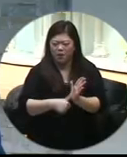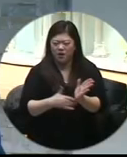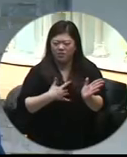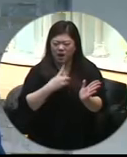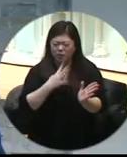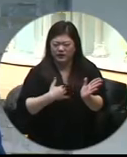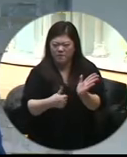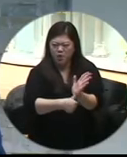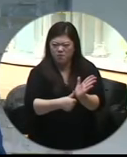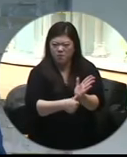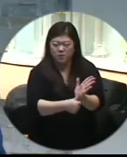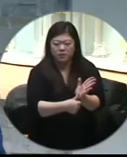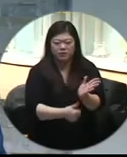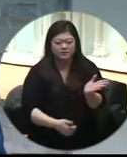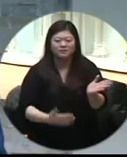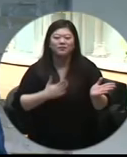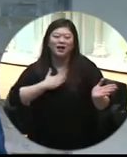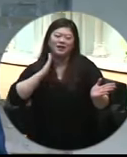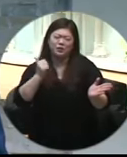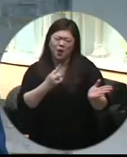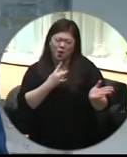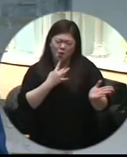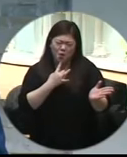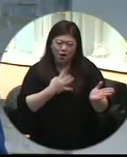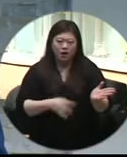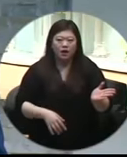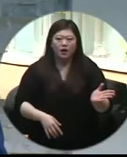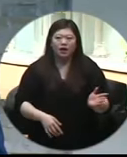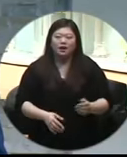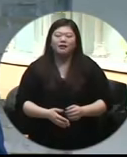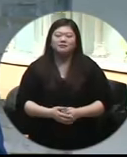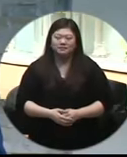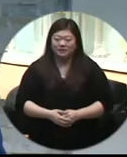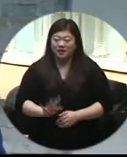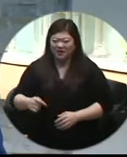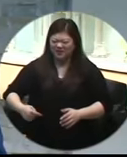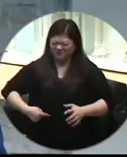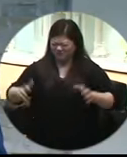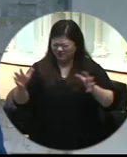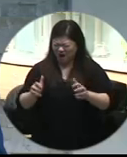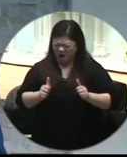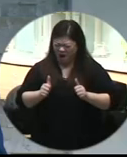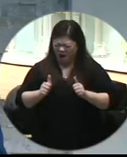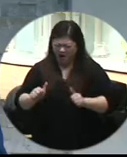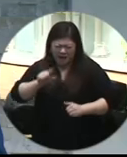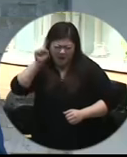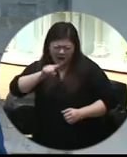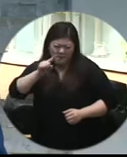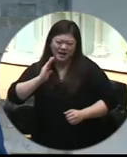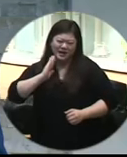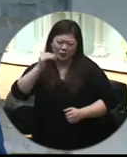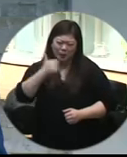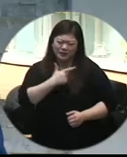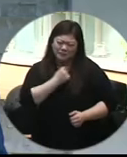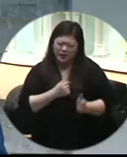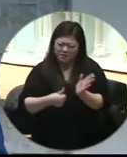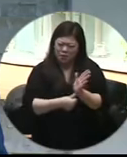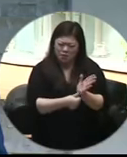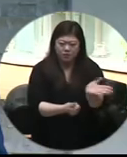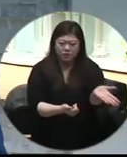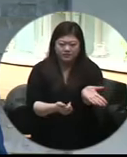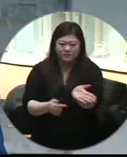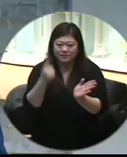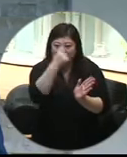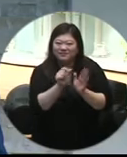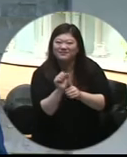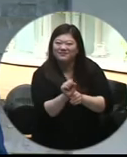된다고. 오직의 삶을 살고 있어요. 일심전심 지속으로 자나 깨나 어디를 가나.